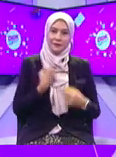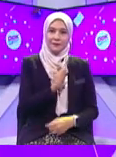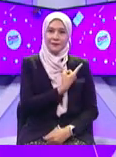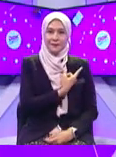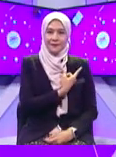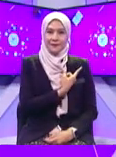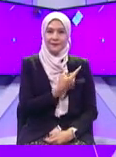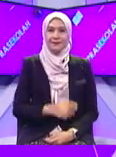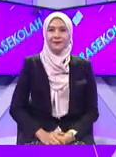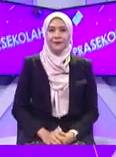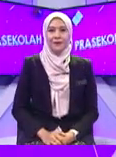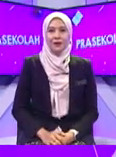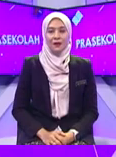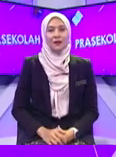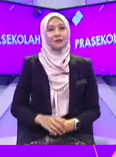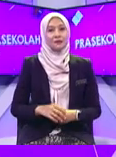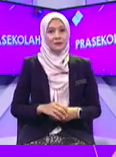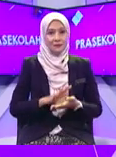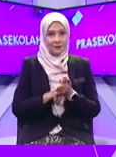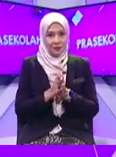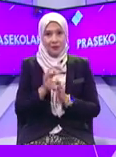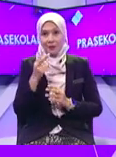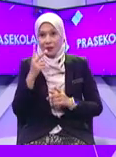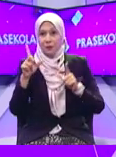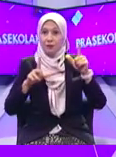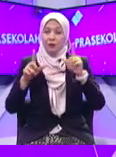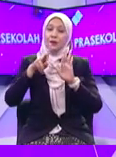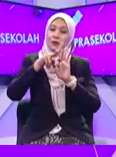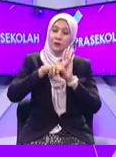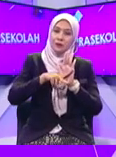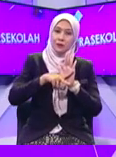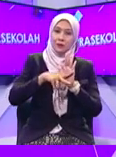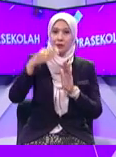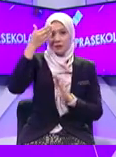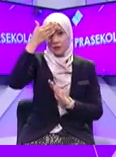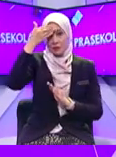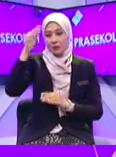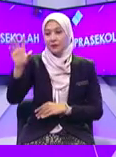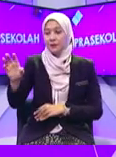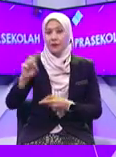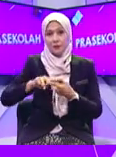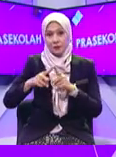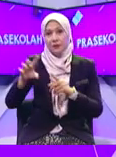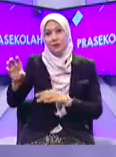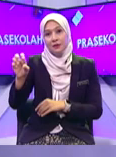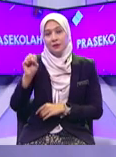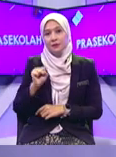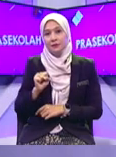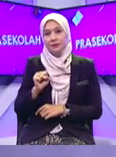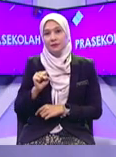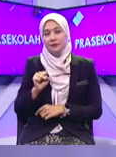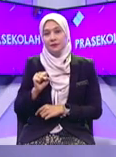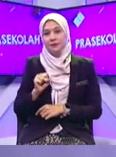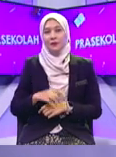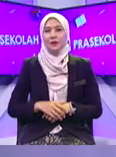berkurang sebab diambil 4 oleh kawan saya sebentar tadi dan banyak lagi Sebenarnya Lumayan kalau